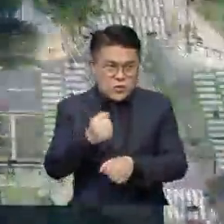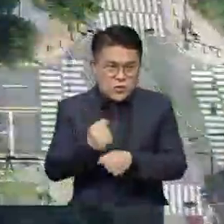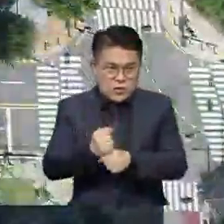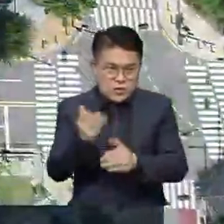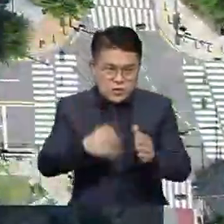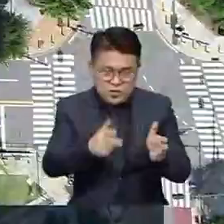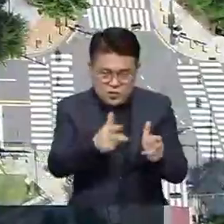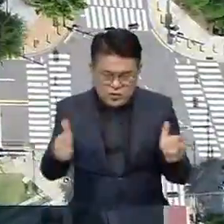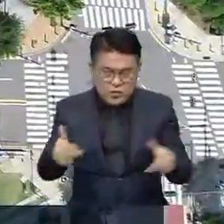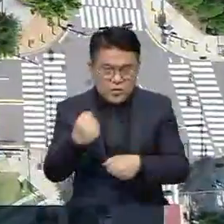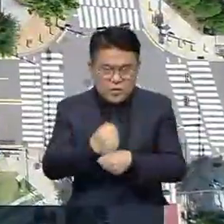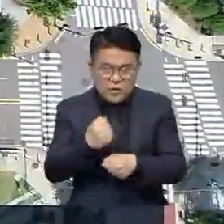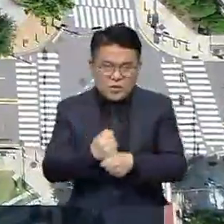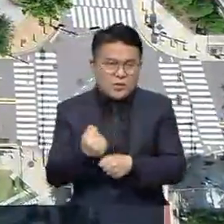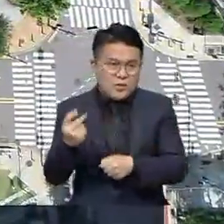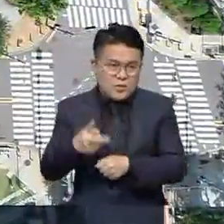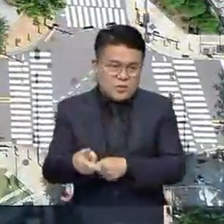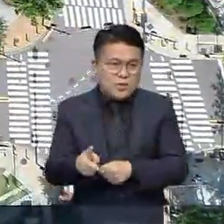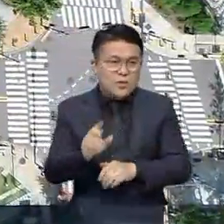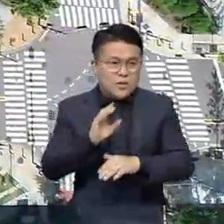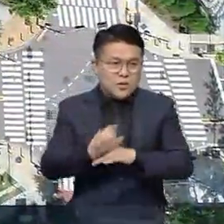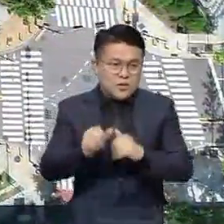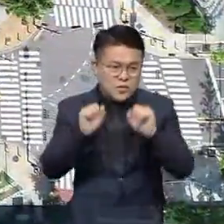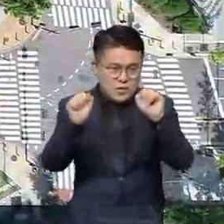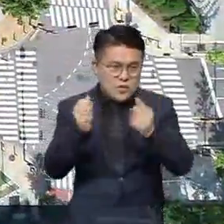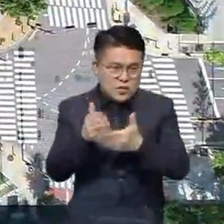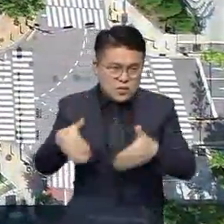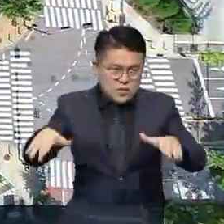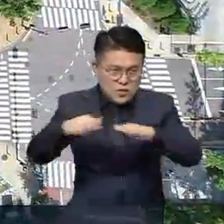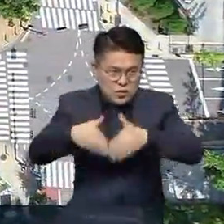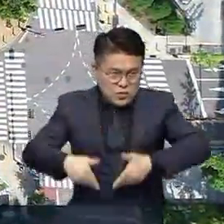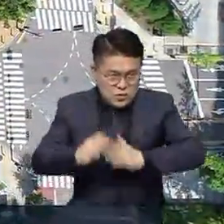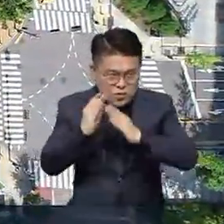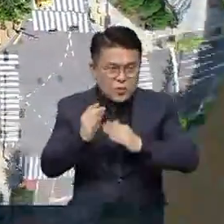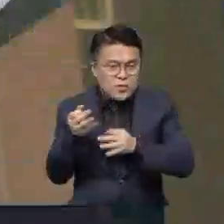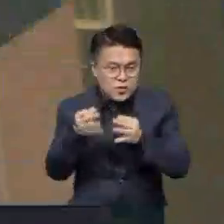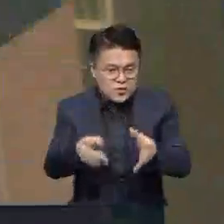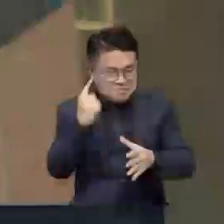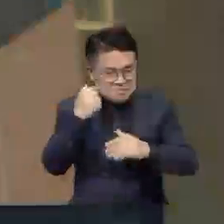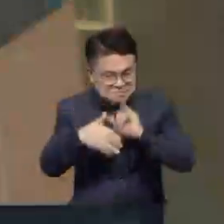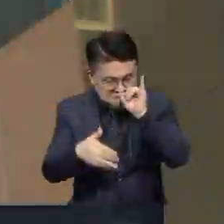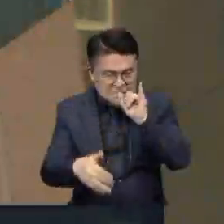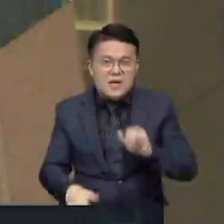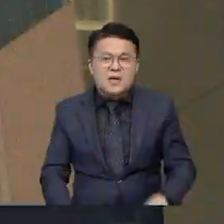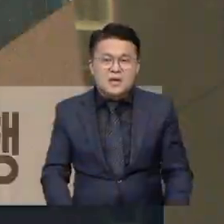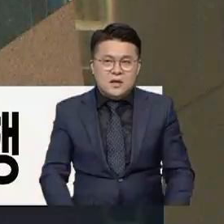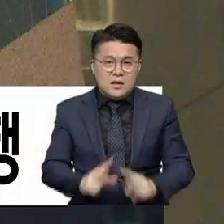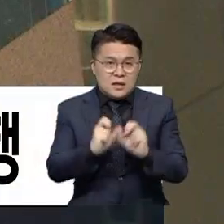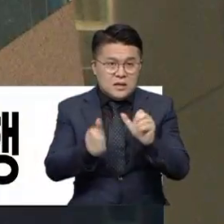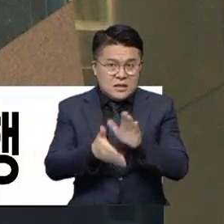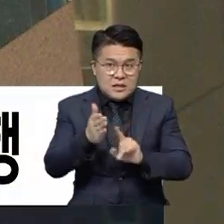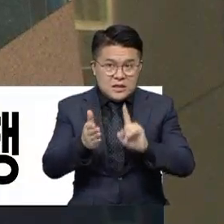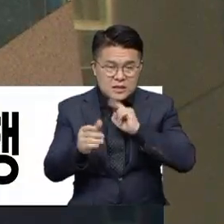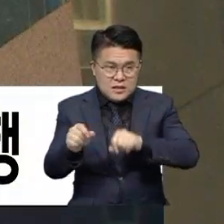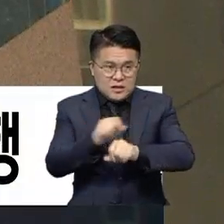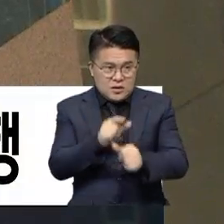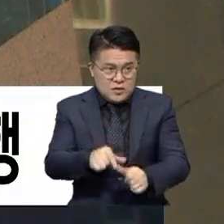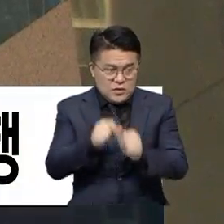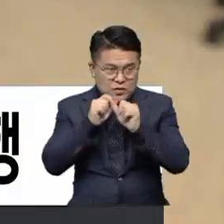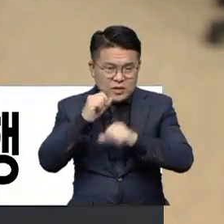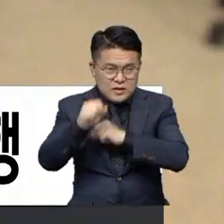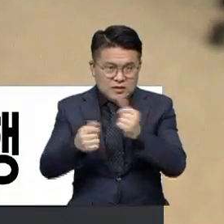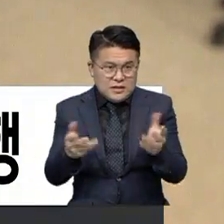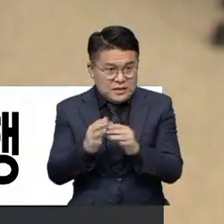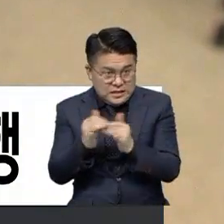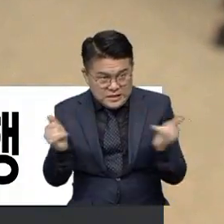건립, 판교 e스포츠 전용 경기장 건립 등에도 쓴다는 계획입니다. 성남시가 특수고용직과